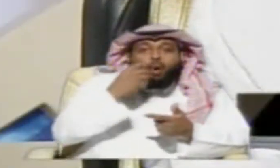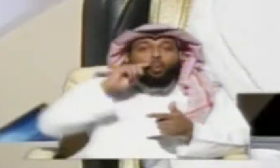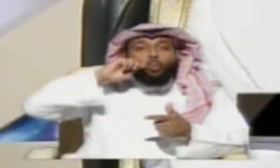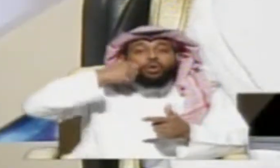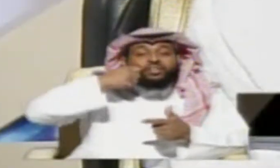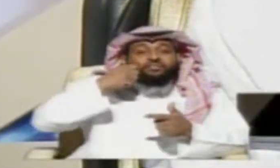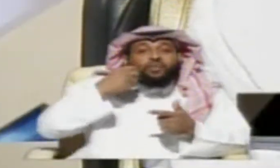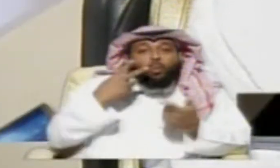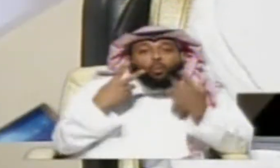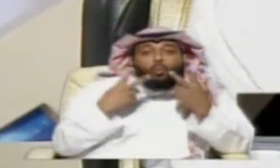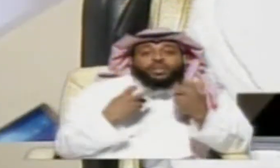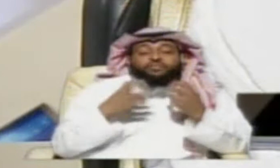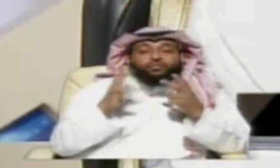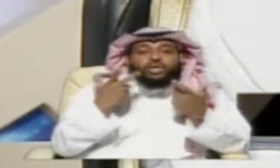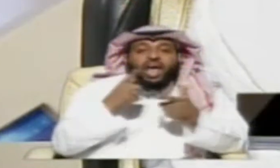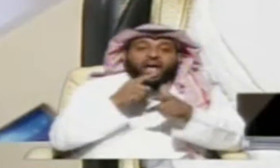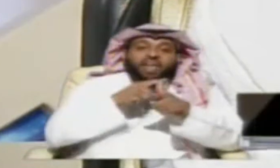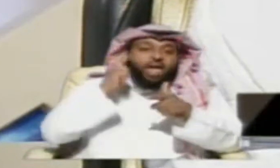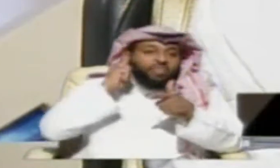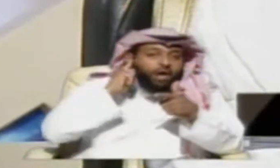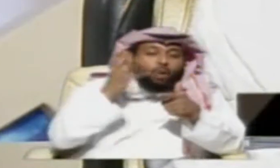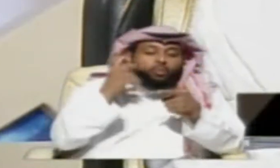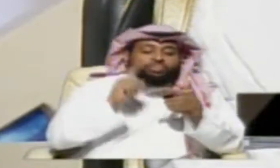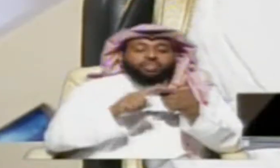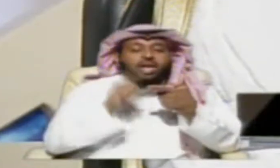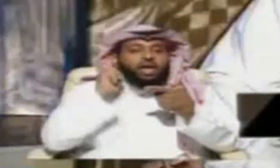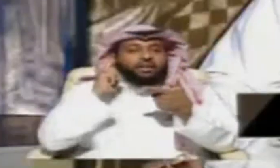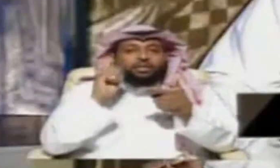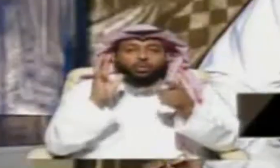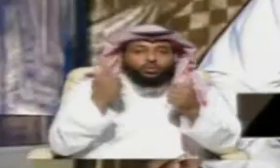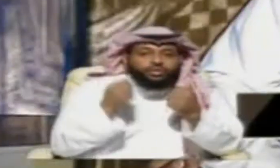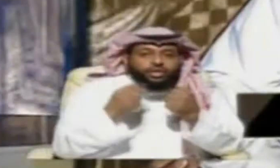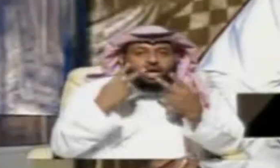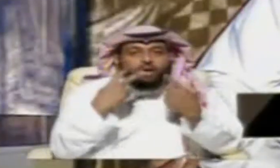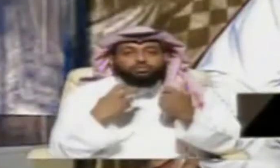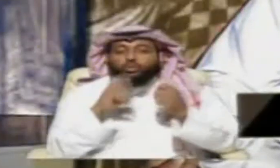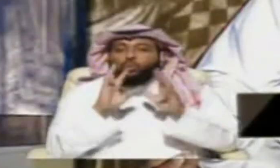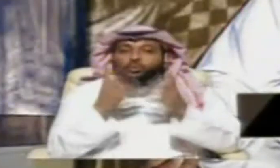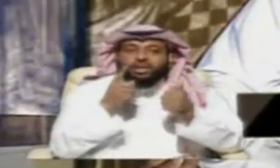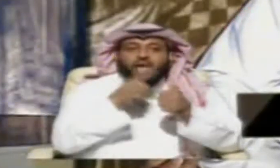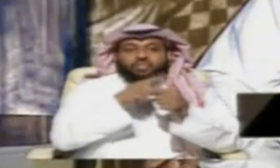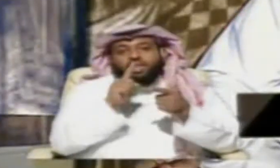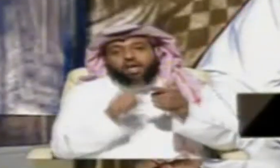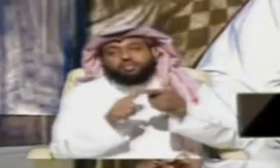الفجر صحيح. طيب سؤال، في سؤال آخر.